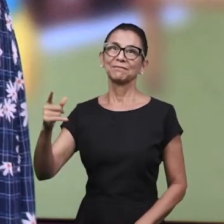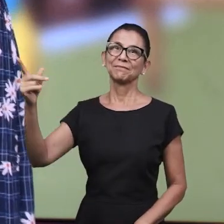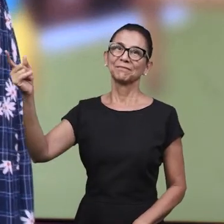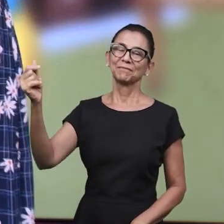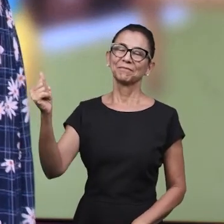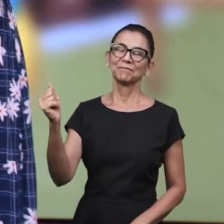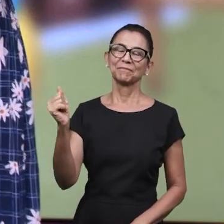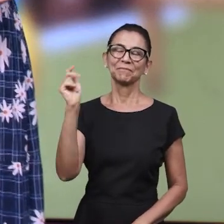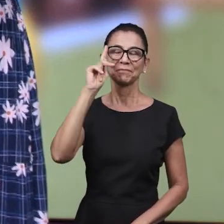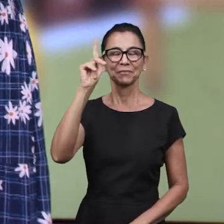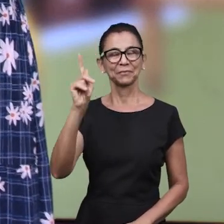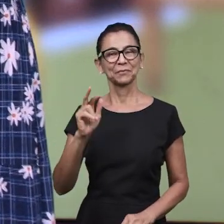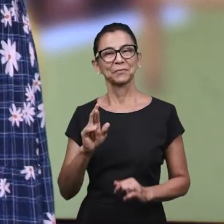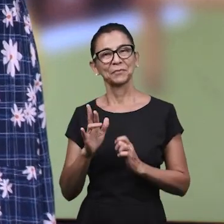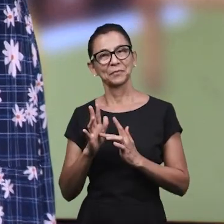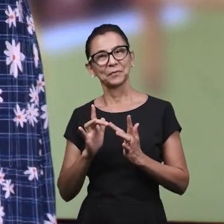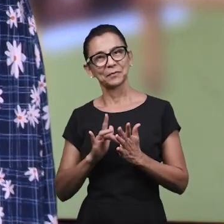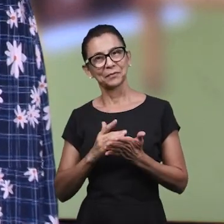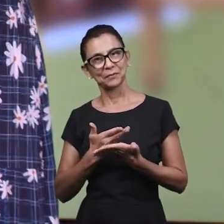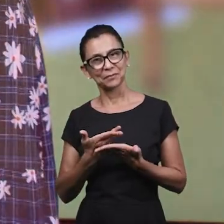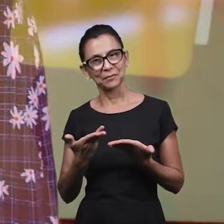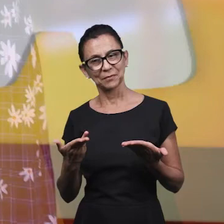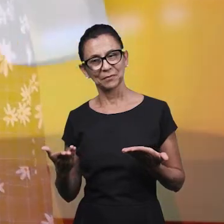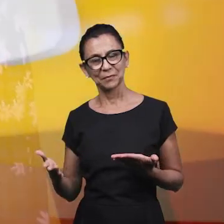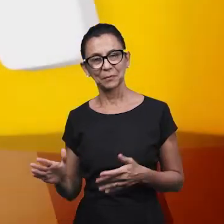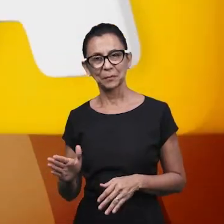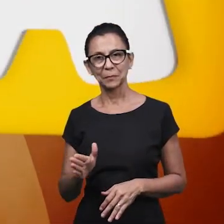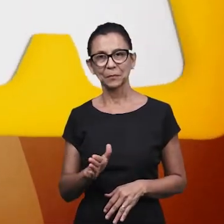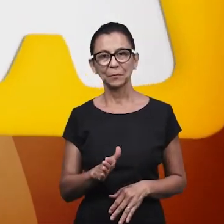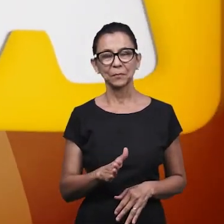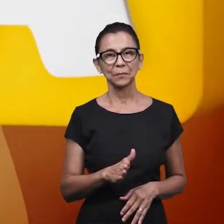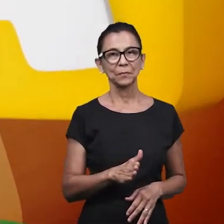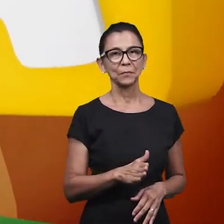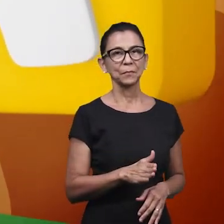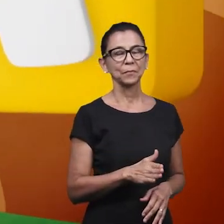la vie éternelle. À tous, la paix du Seigneur.